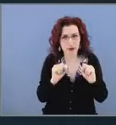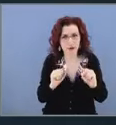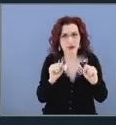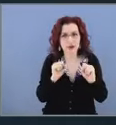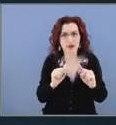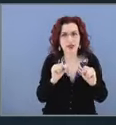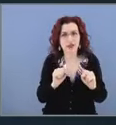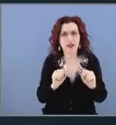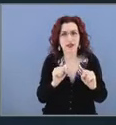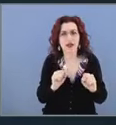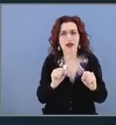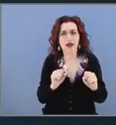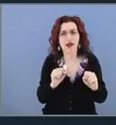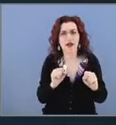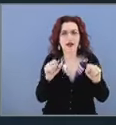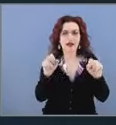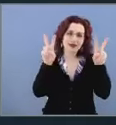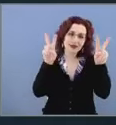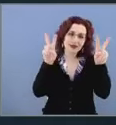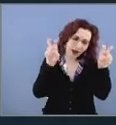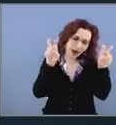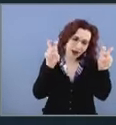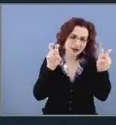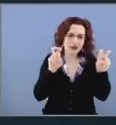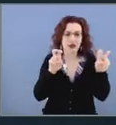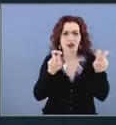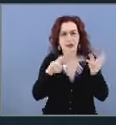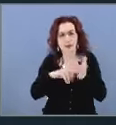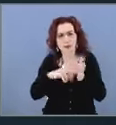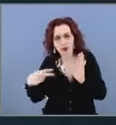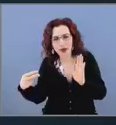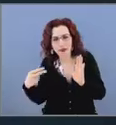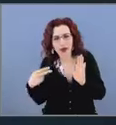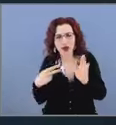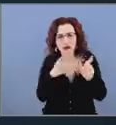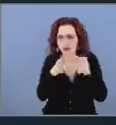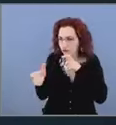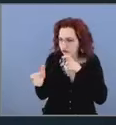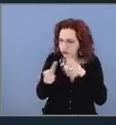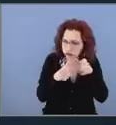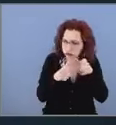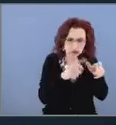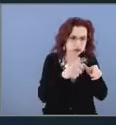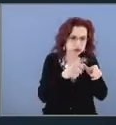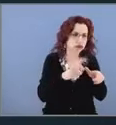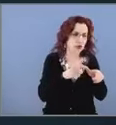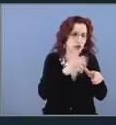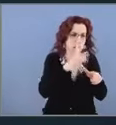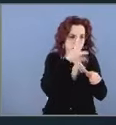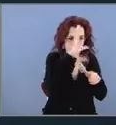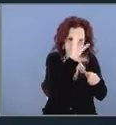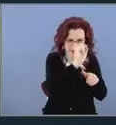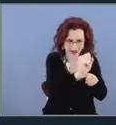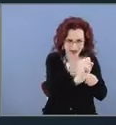problematiche, a collaborazione tra l'industria e l'università e gli enti di ricerca.